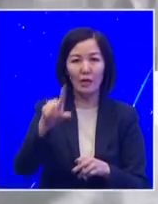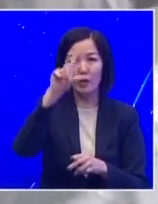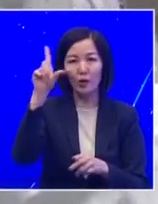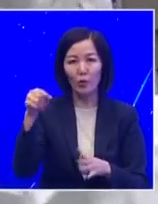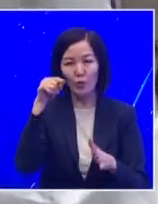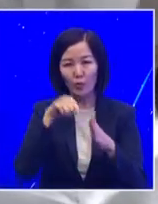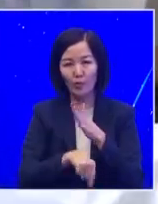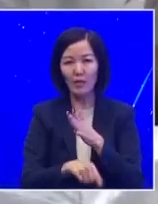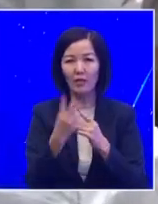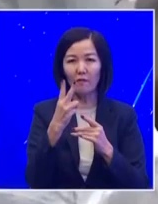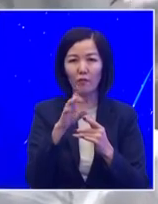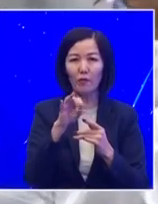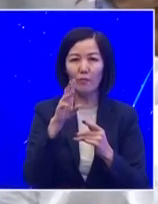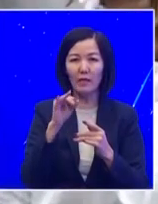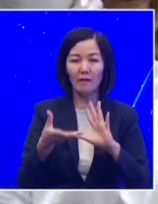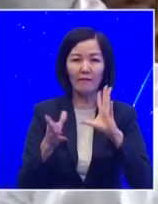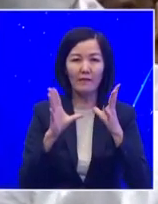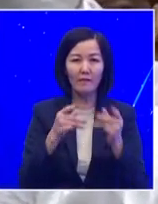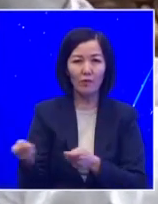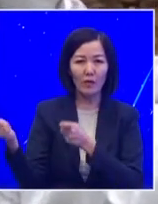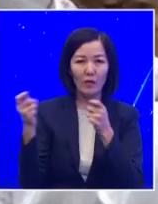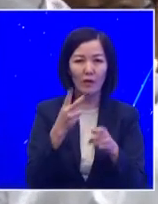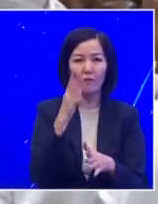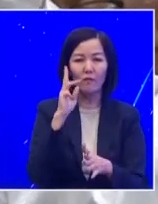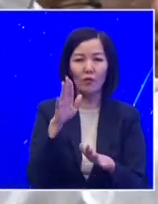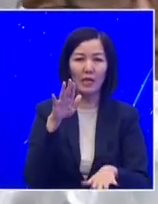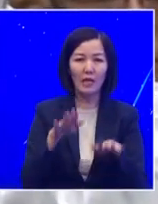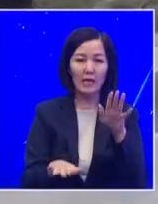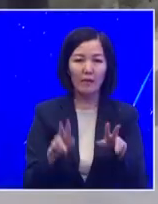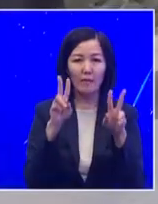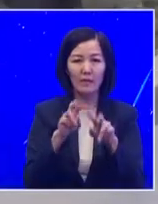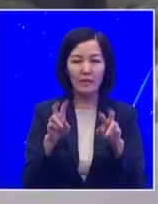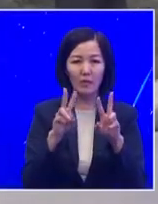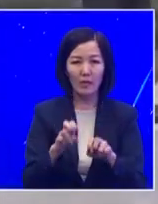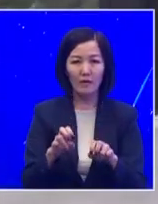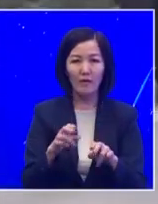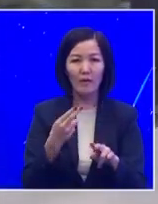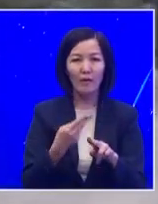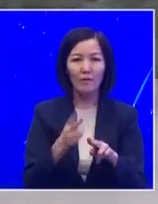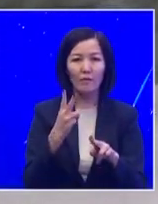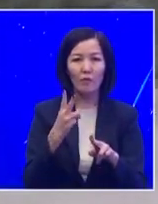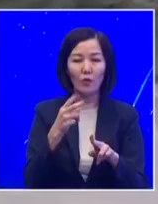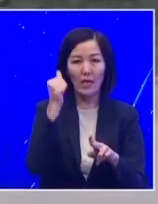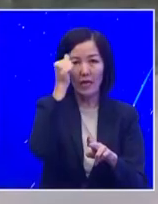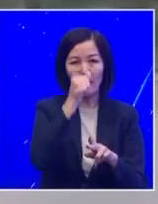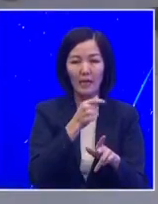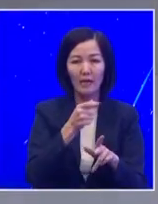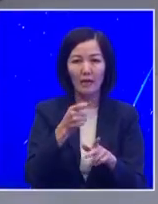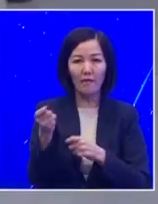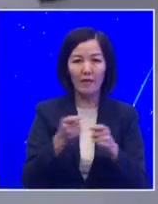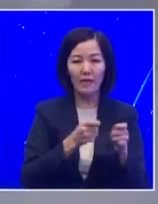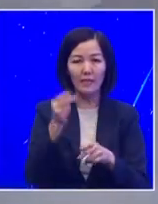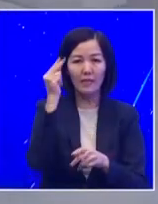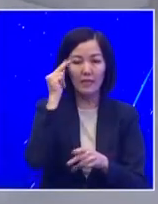глубине 2 метров. Всего было доставлено около 2 килограммов исследуемого материала. В течение 2 лет власти Китая